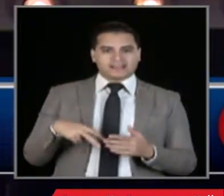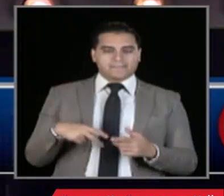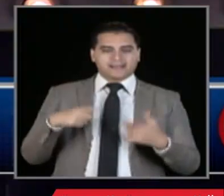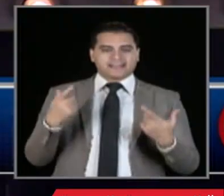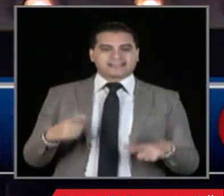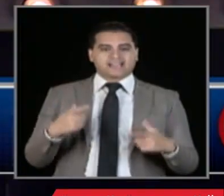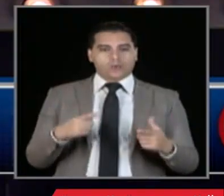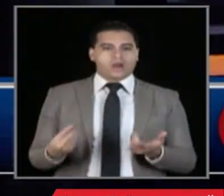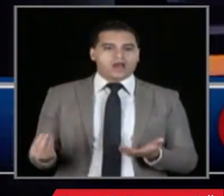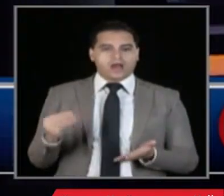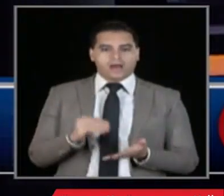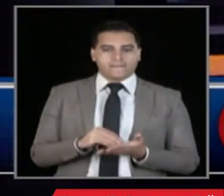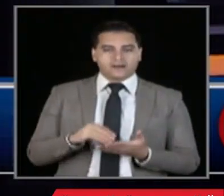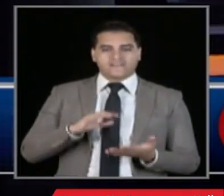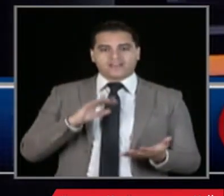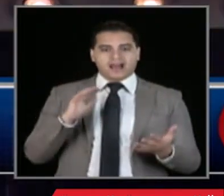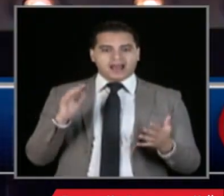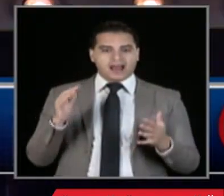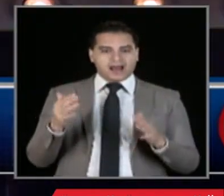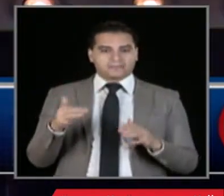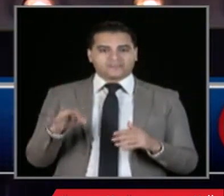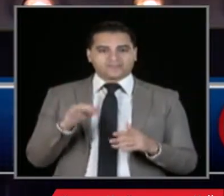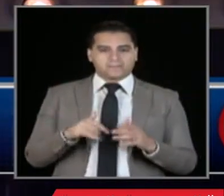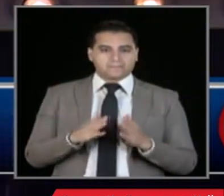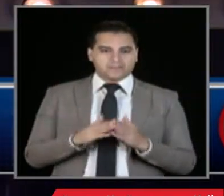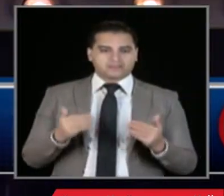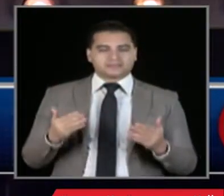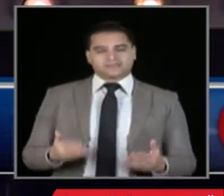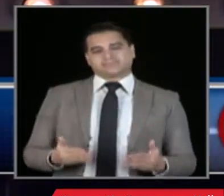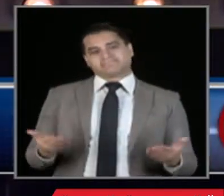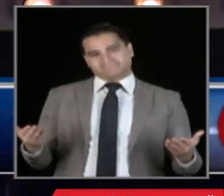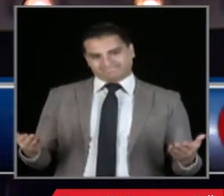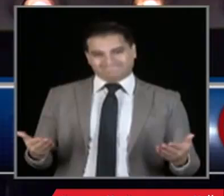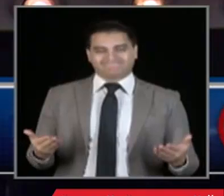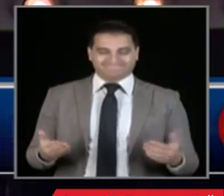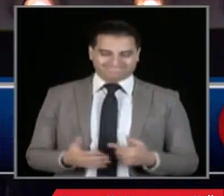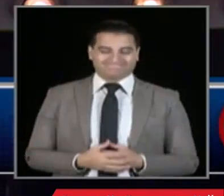دولة بيشاركوا من برة، وهي في مصر فعلا.